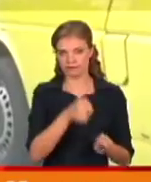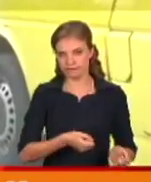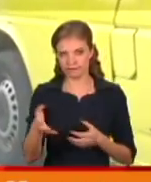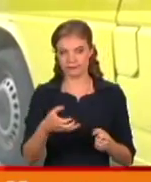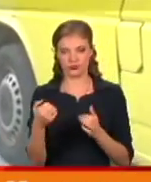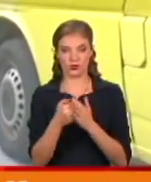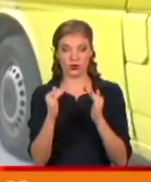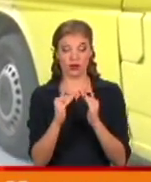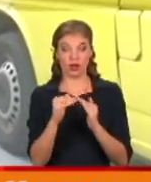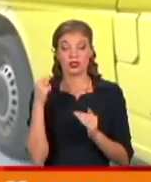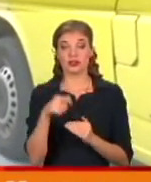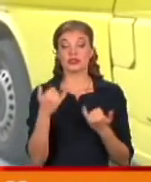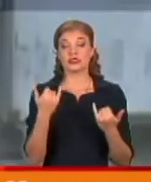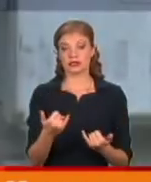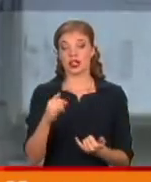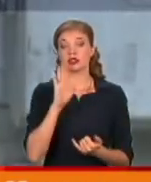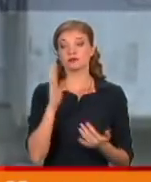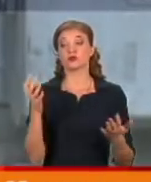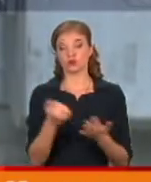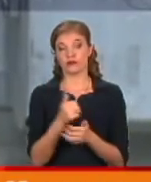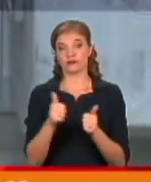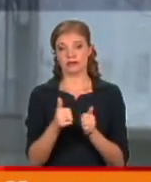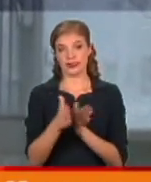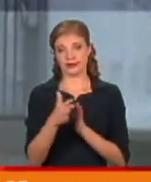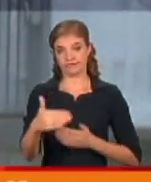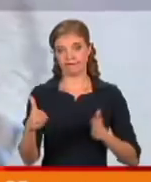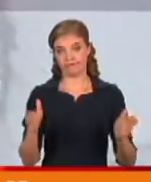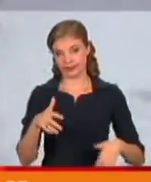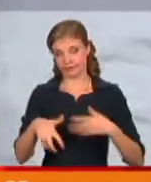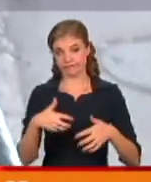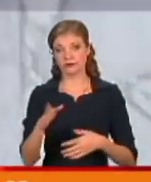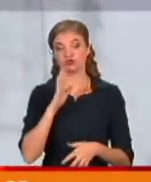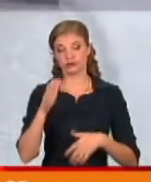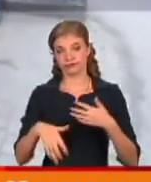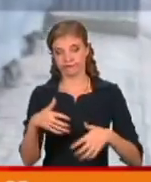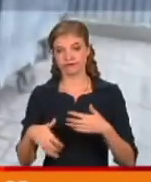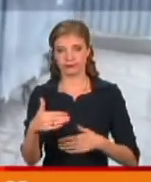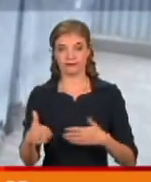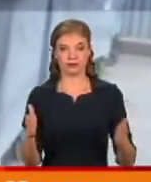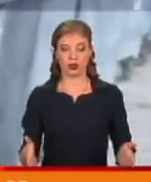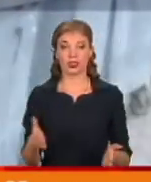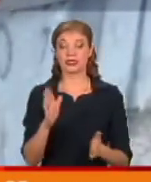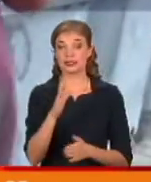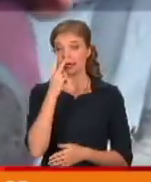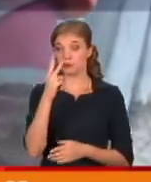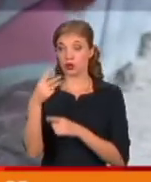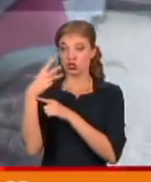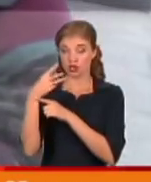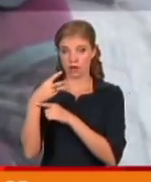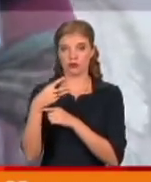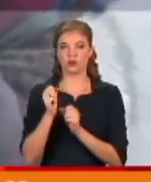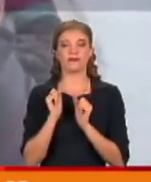хати. Нині пані Марію вікна знову застають біля смітника. Жінка порпається в баках. Щойно бачить